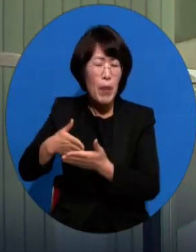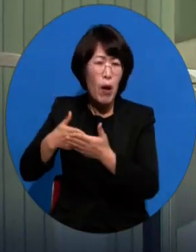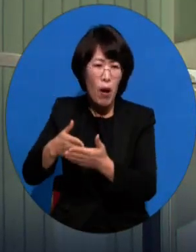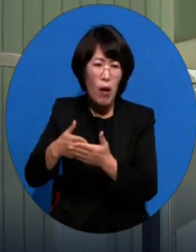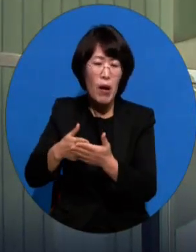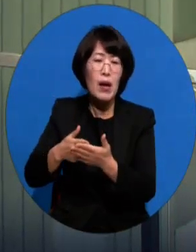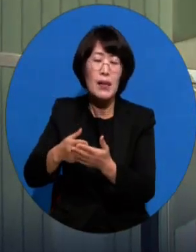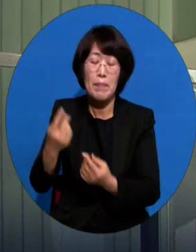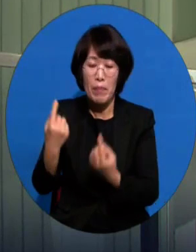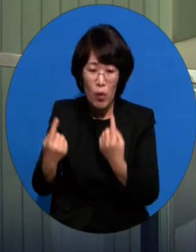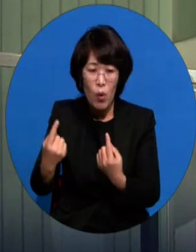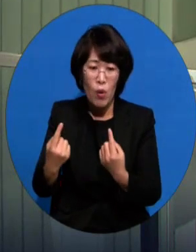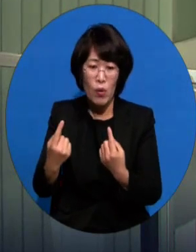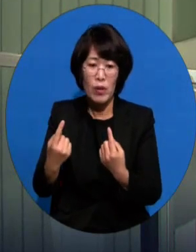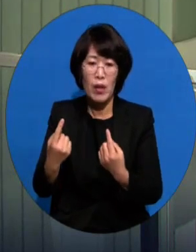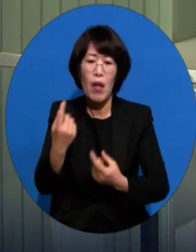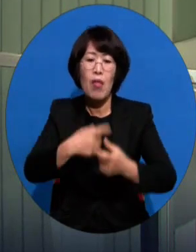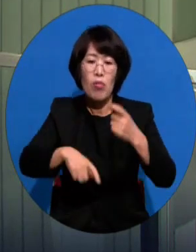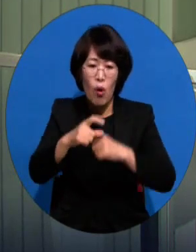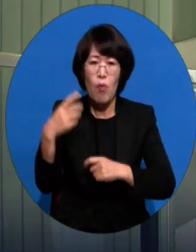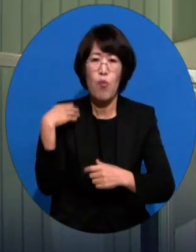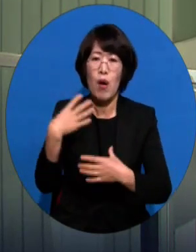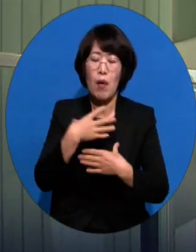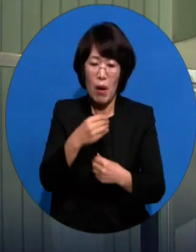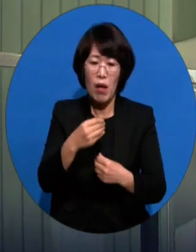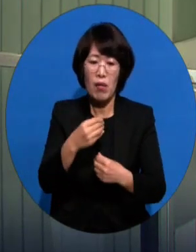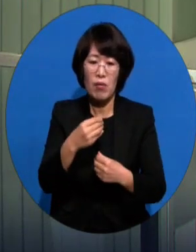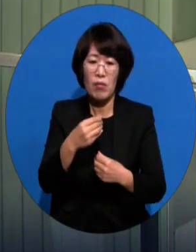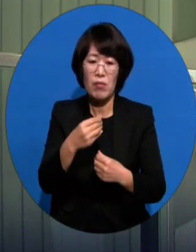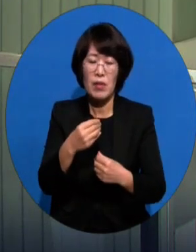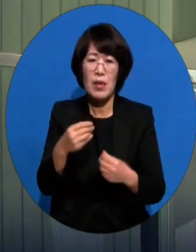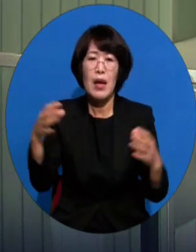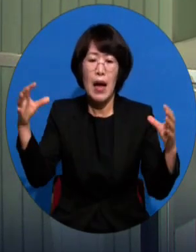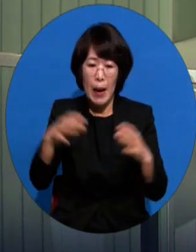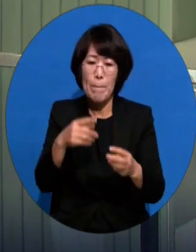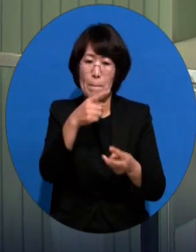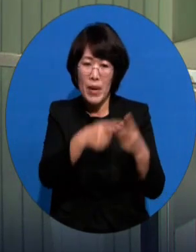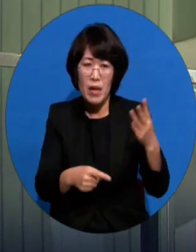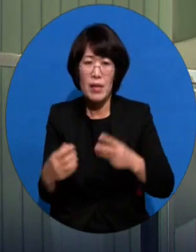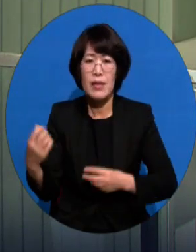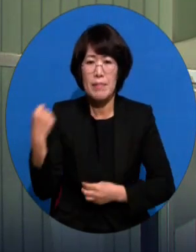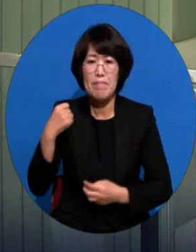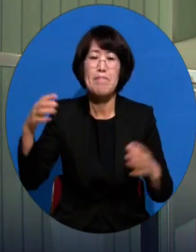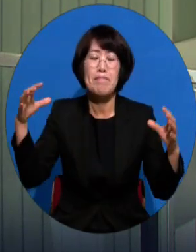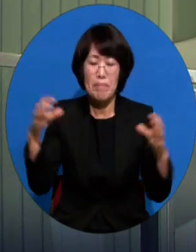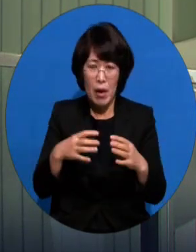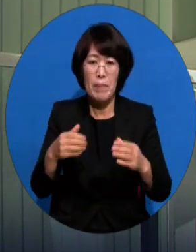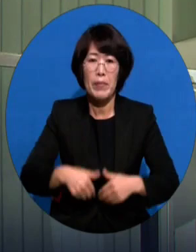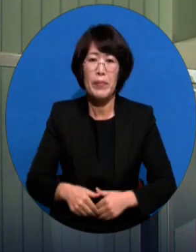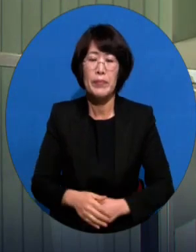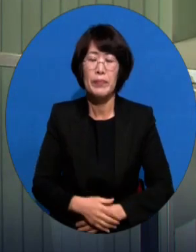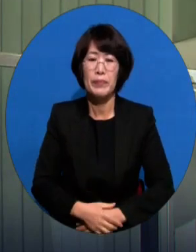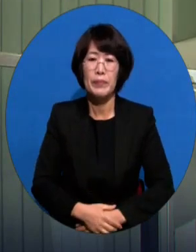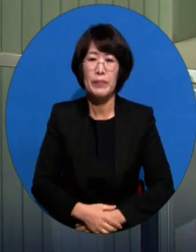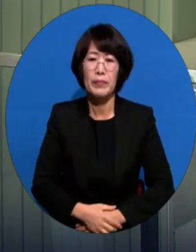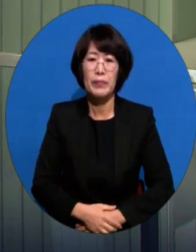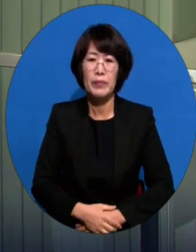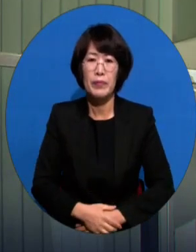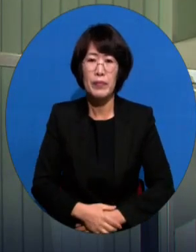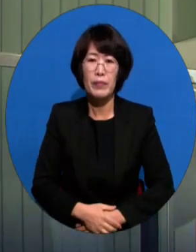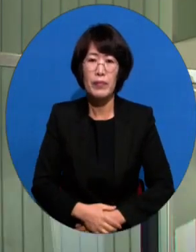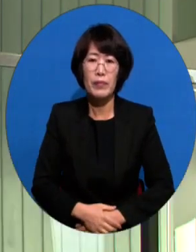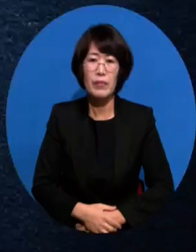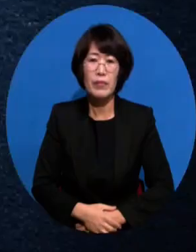중앙정부를 대상으로 각계 격파하는 것보다는 우리 무한반도의 시군이 합쳐서